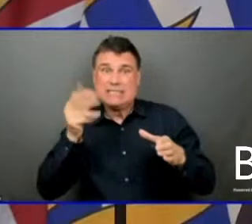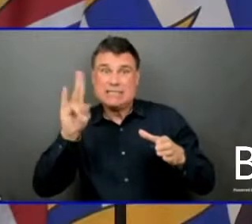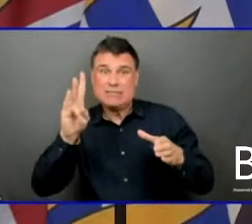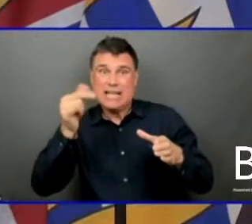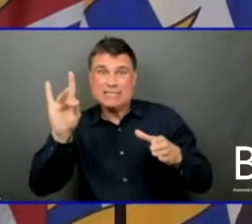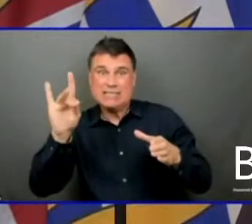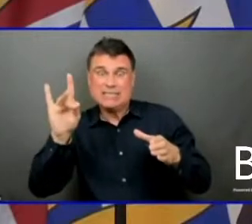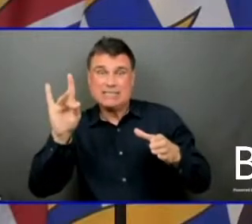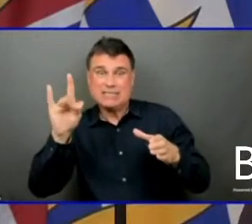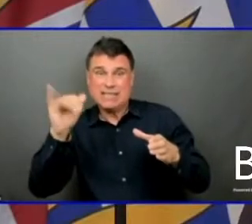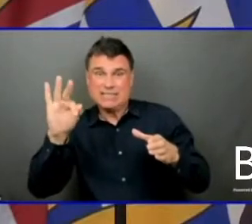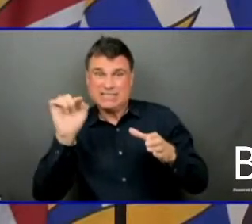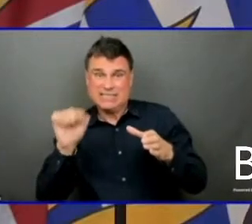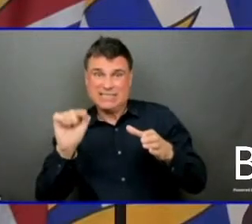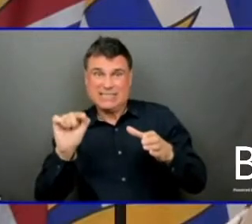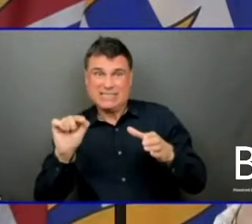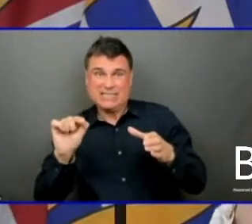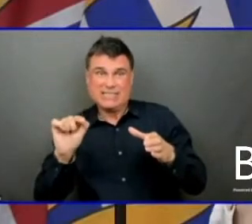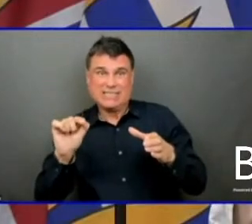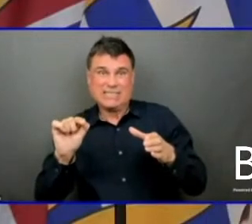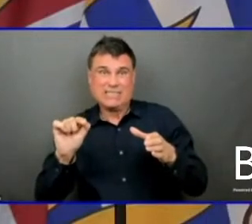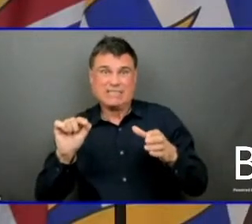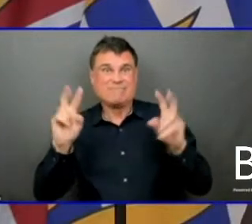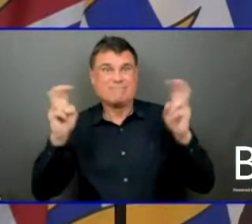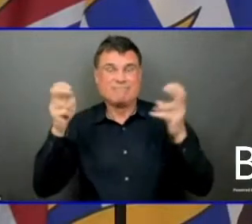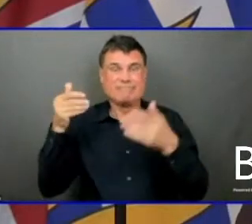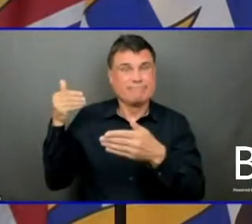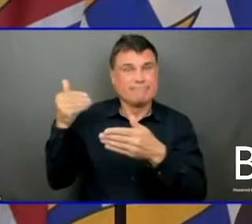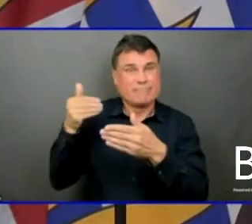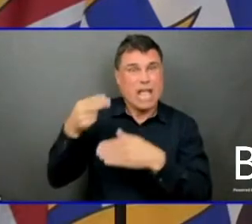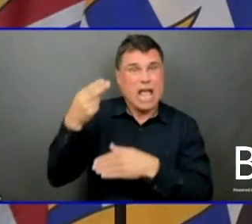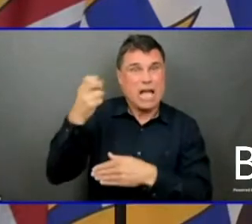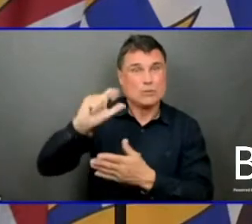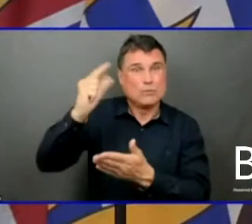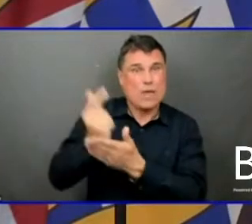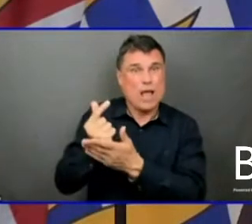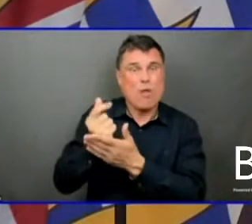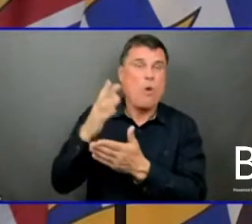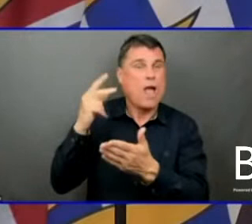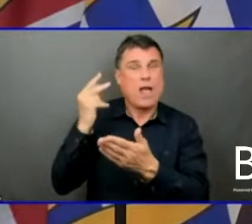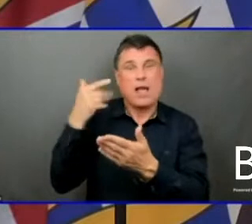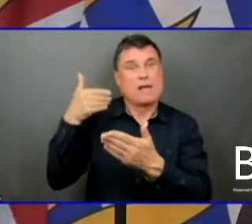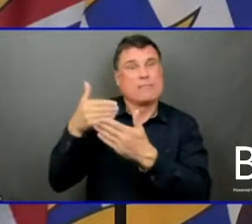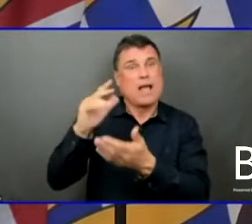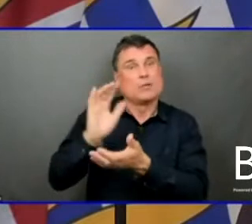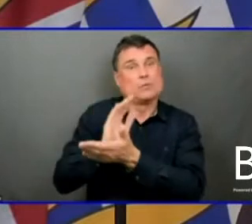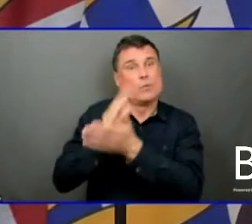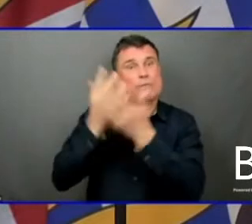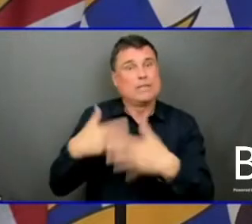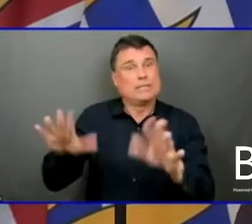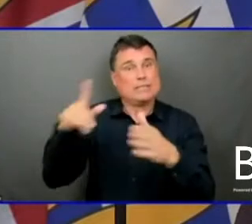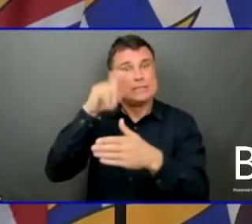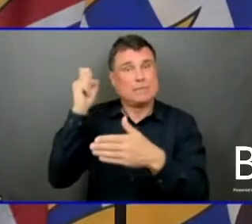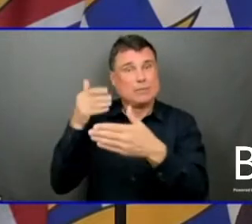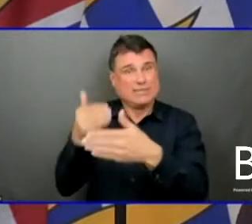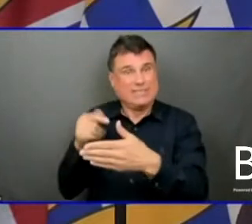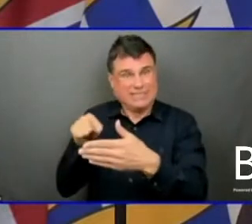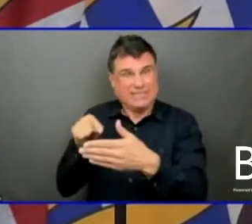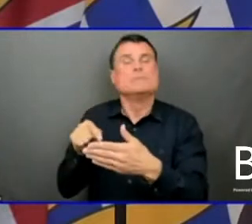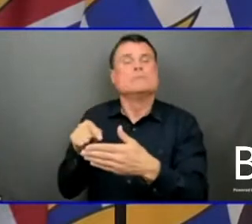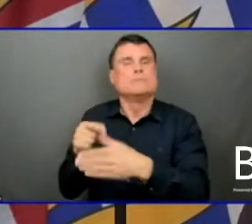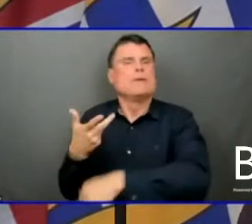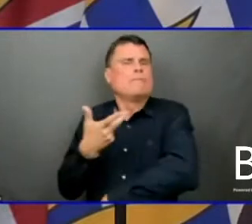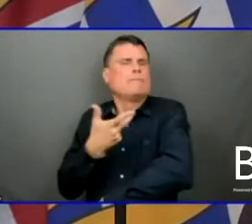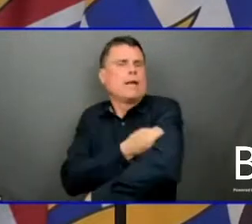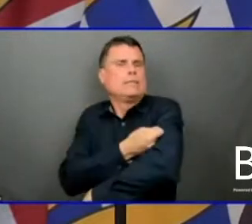高中生我们先让他们先打因为他们马上要高中毕业了。 To ensure we can have some